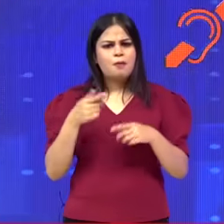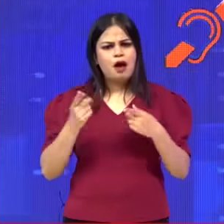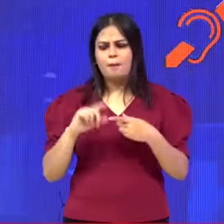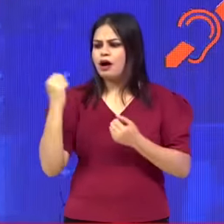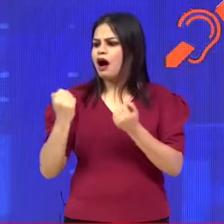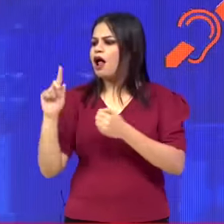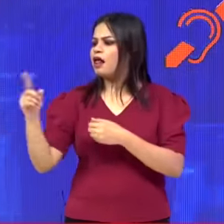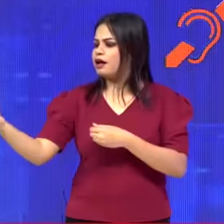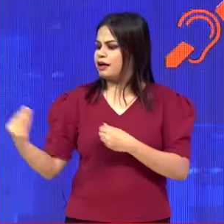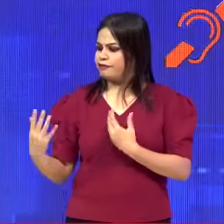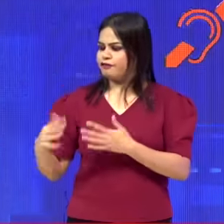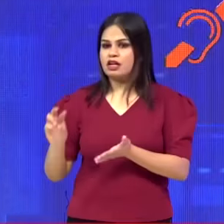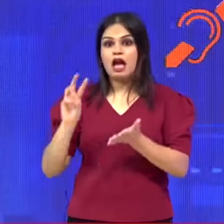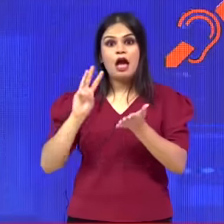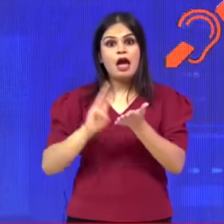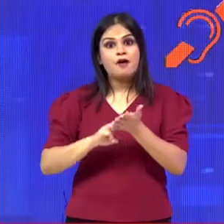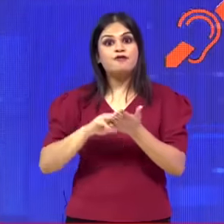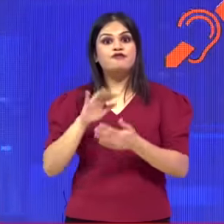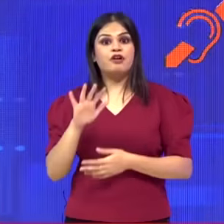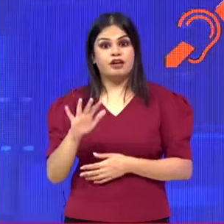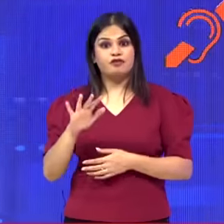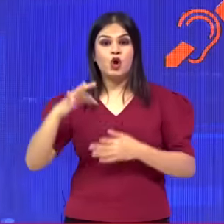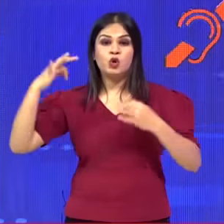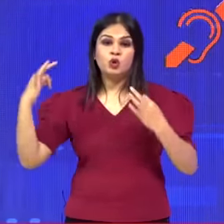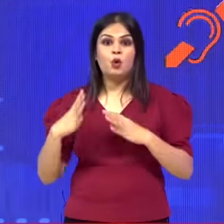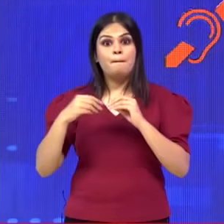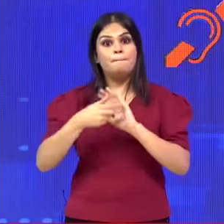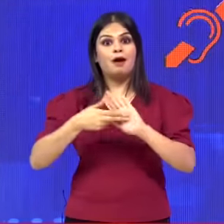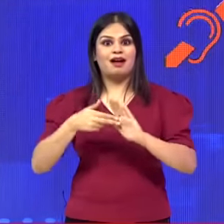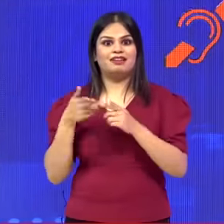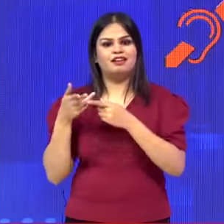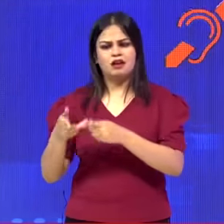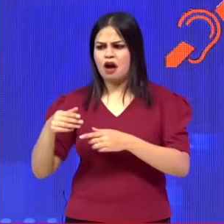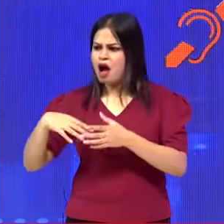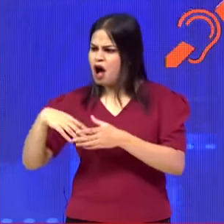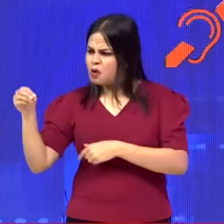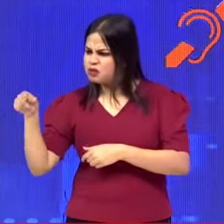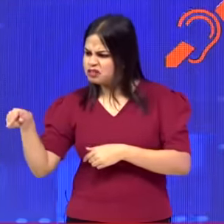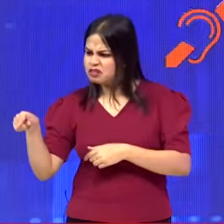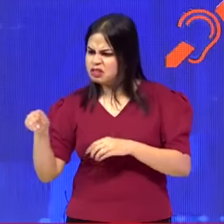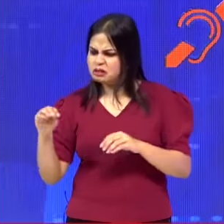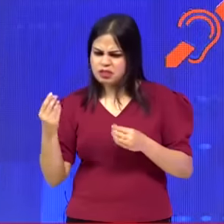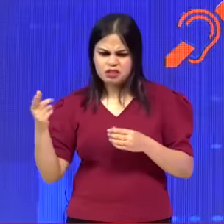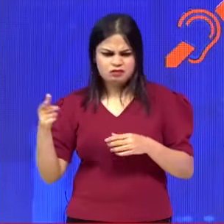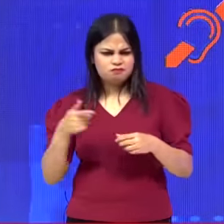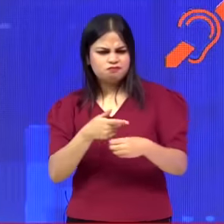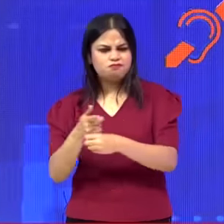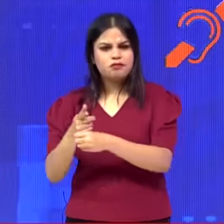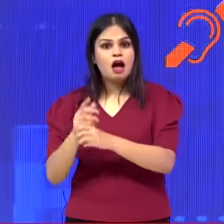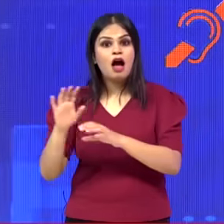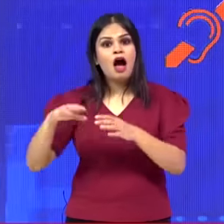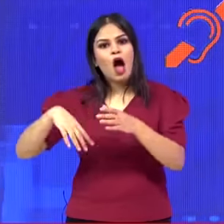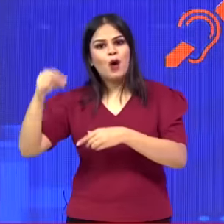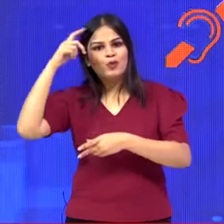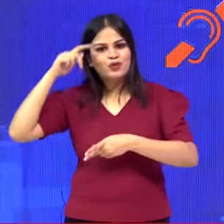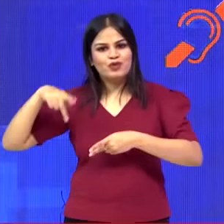आई M5 ब्रांड न्यू और बाहर मैंने बोला कि डोंट वांट टू शो टू मी। तो रास्ते पे बाहर पार्क